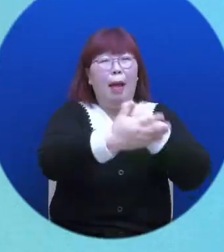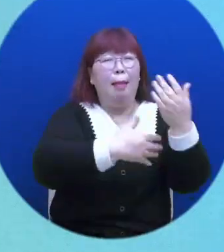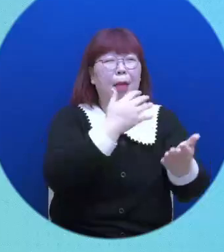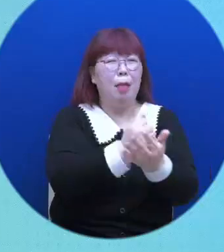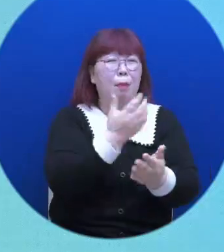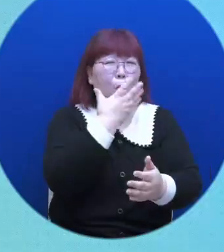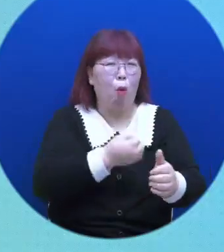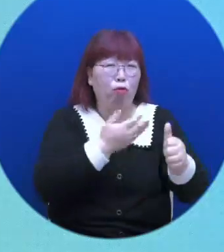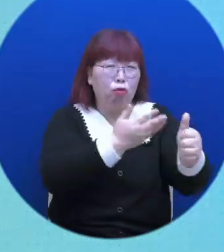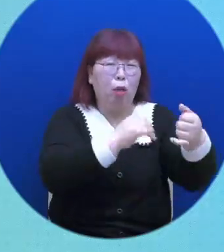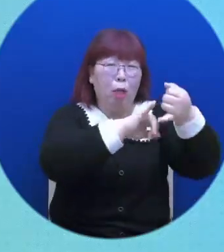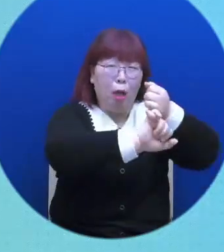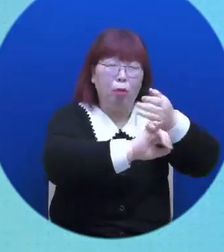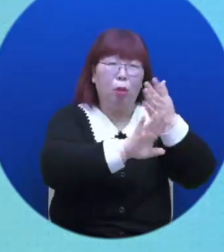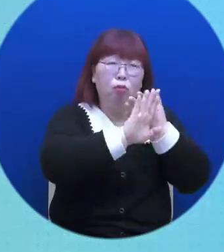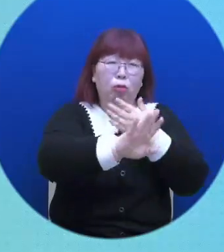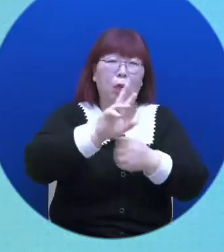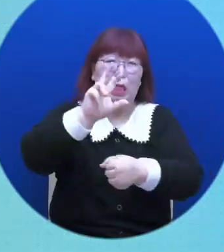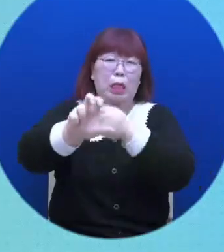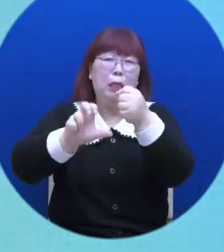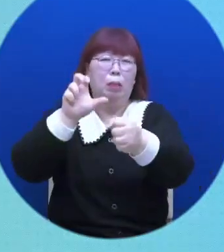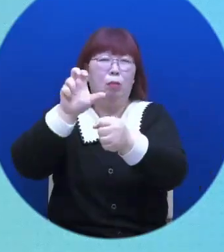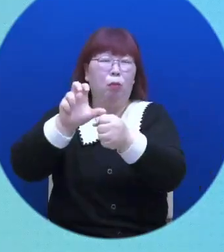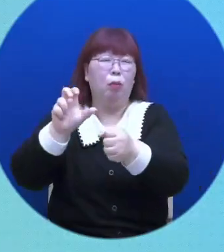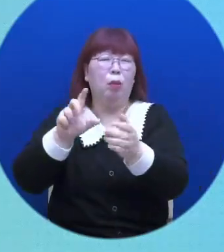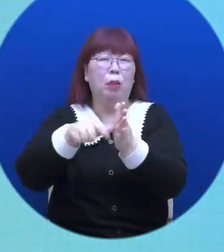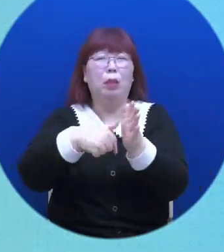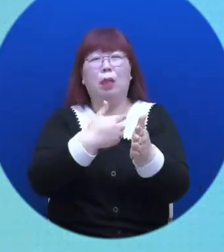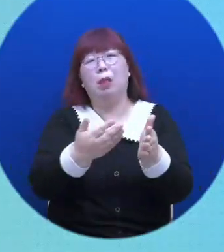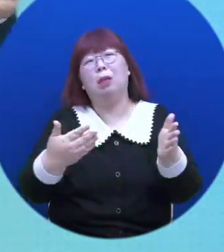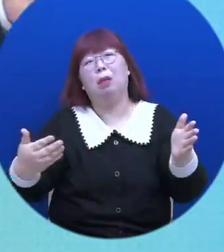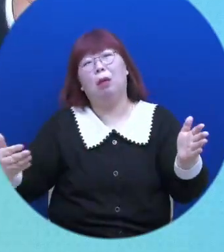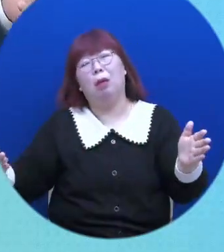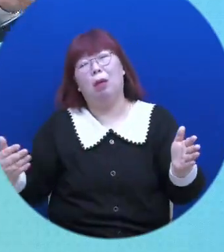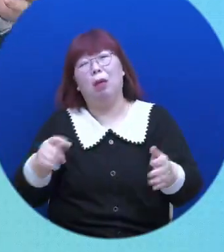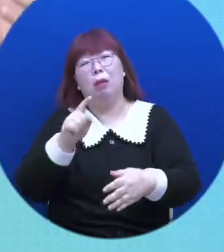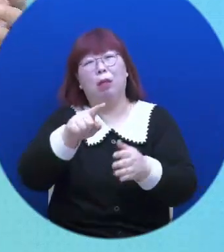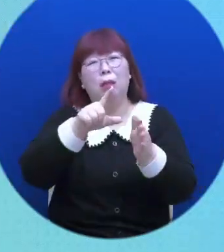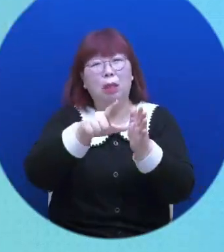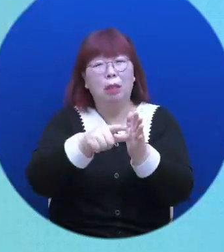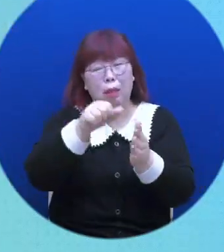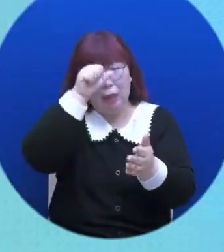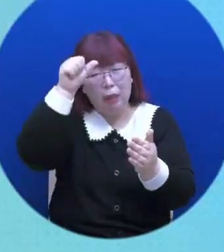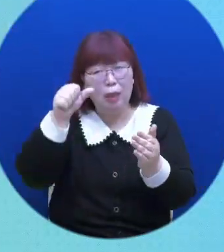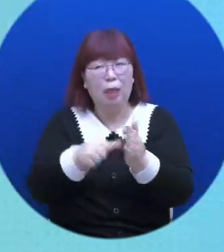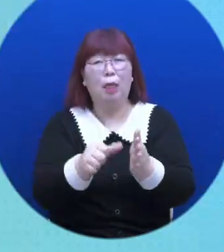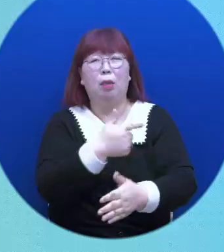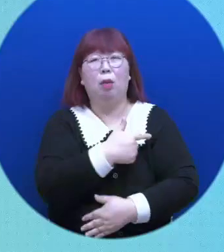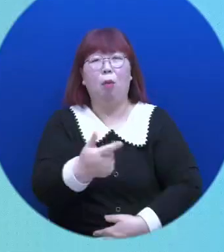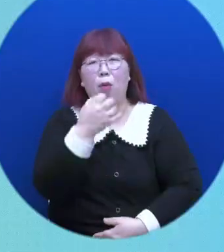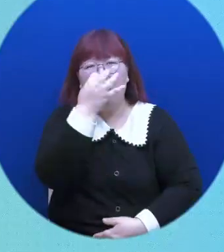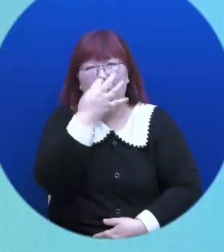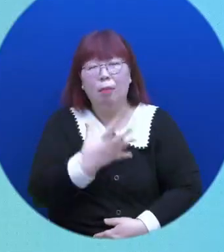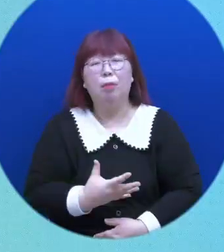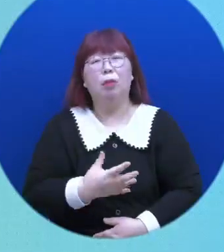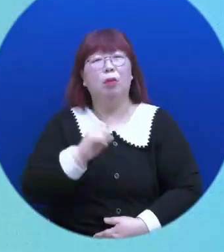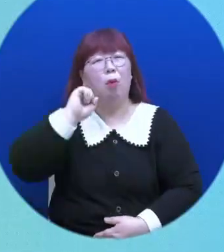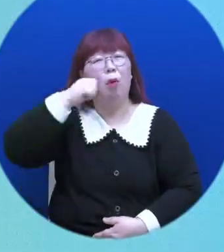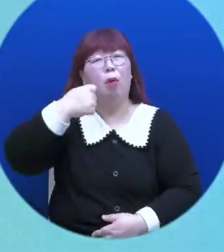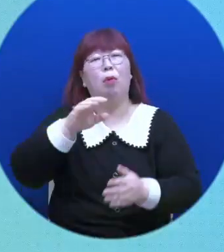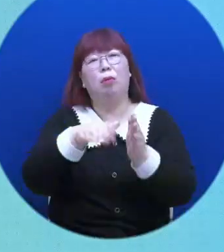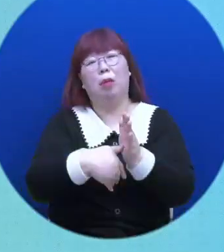하나님께서 주시겠다고 약속을 해놓고 그의 인생은 너무 힘들고 어려운 삶을